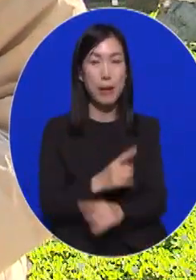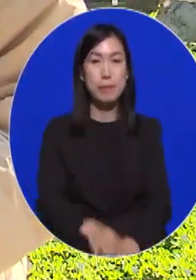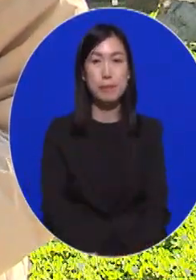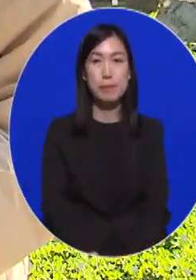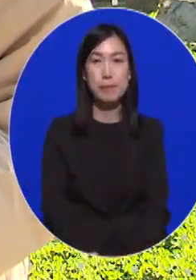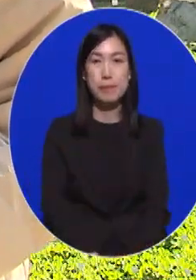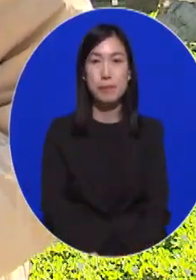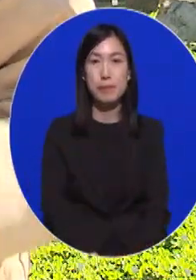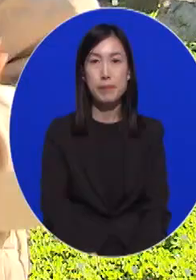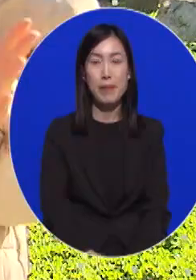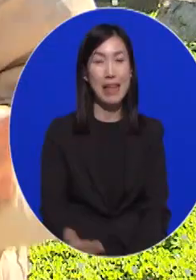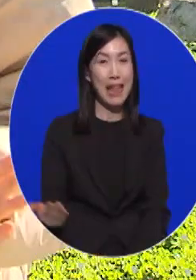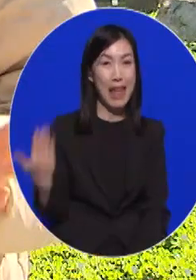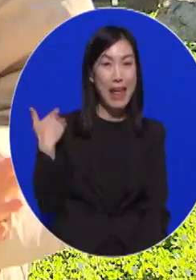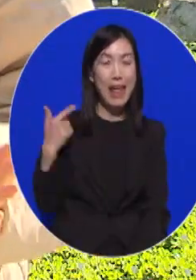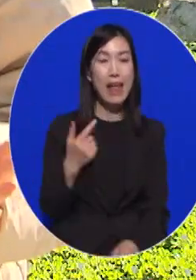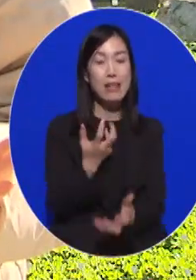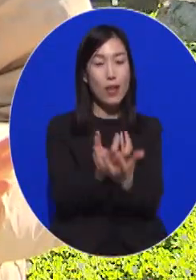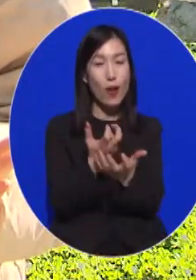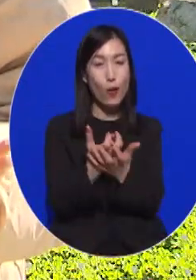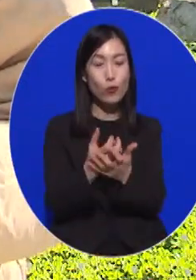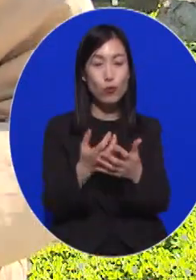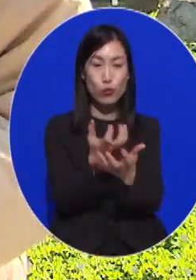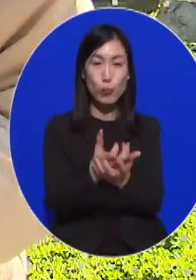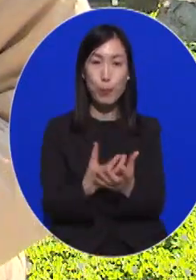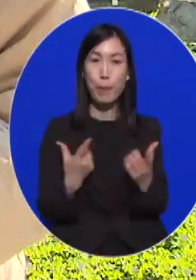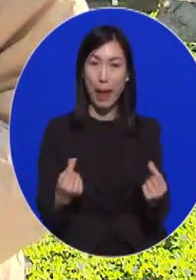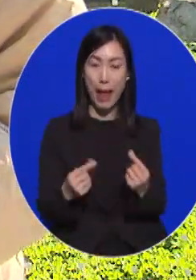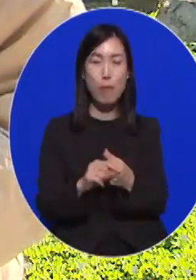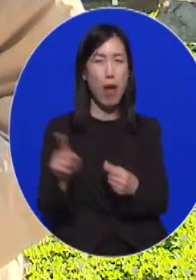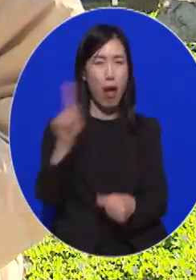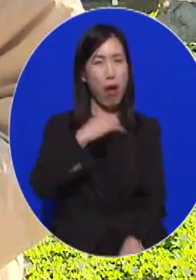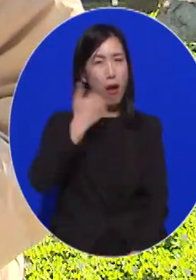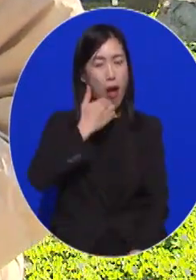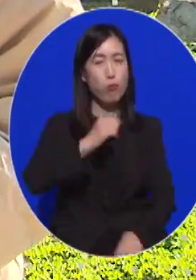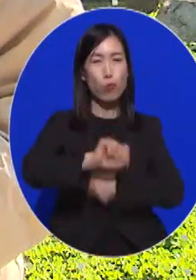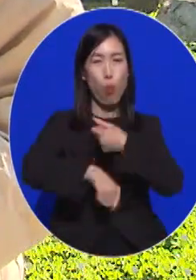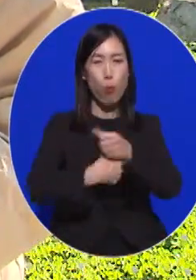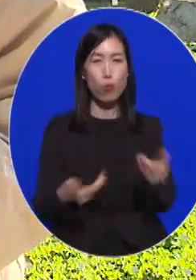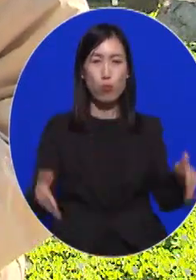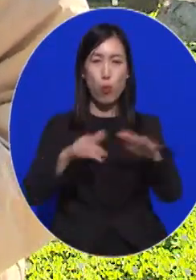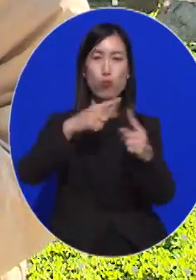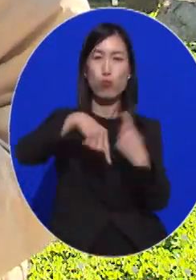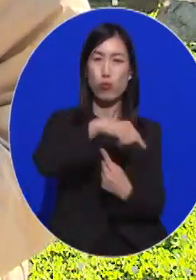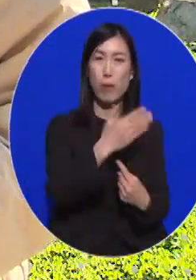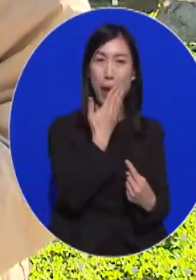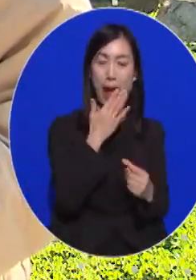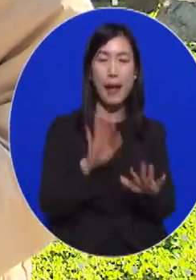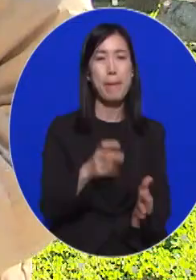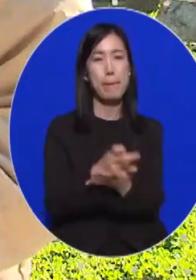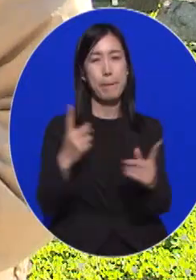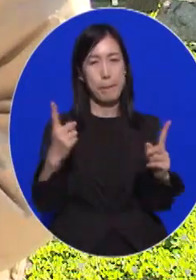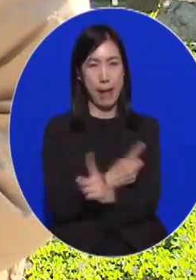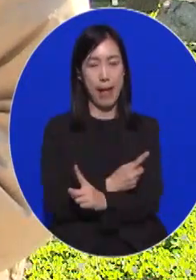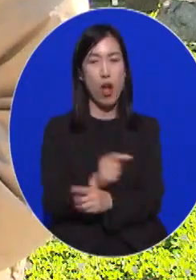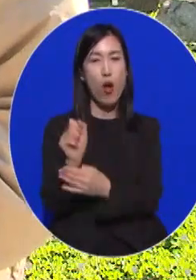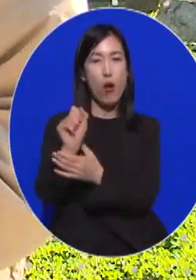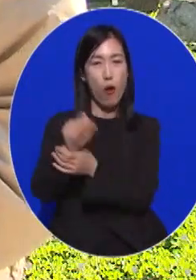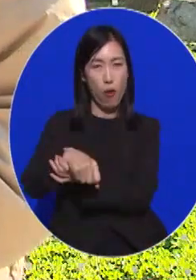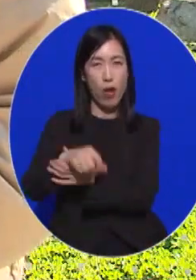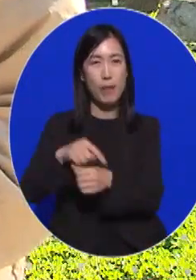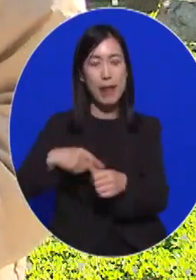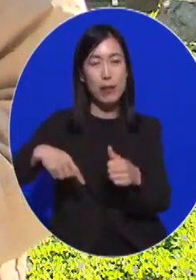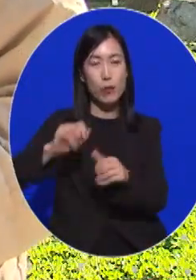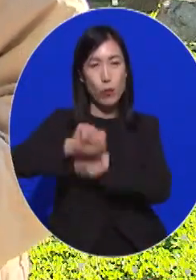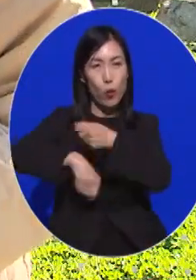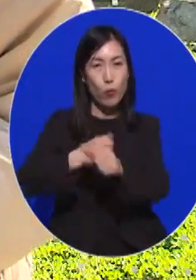시행됩니다 이전에는 일정한 요건을 충족하면 누구나 쉽게 동물원을 운영할 수 있었지만 허가제가 시행되면 동물의 생태적